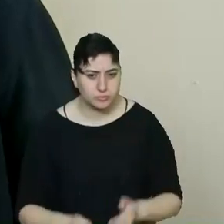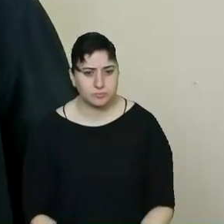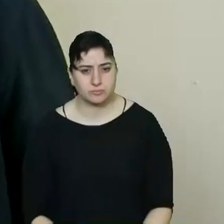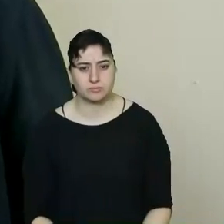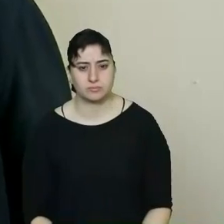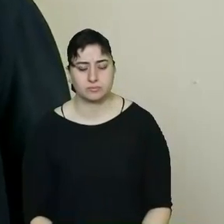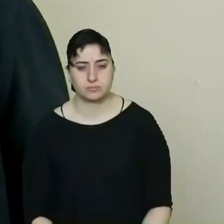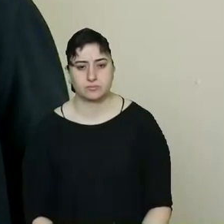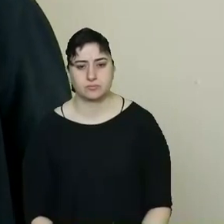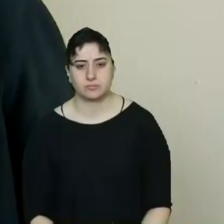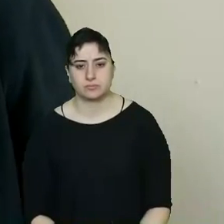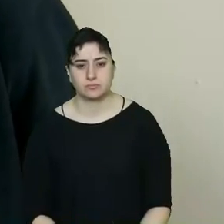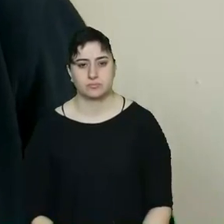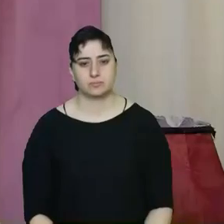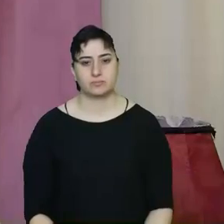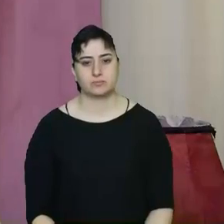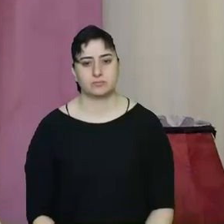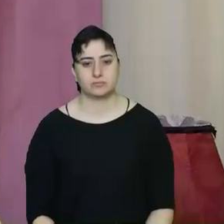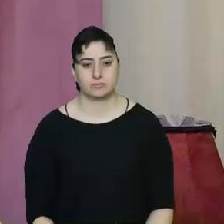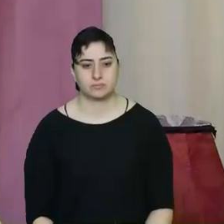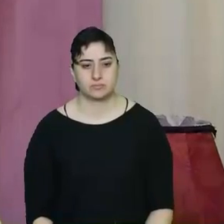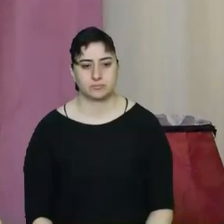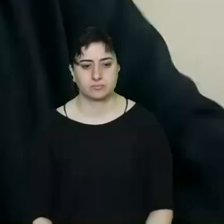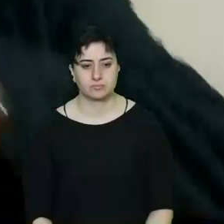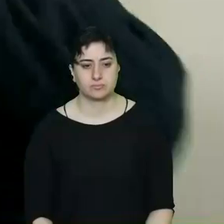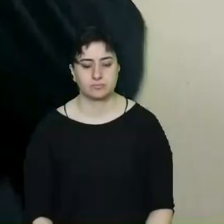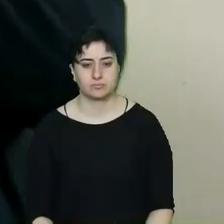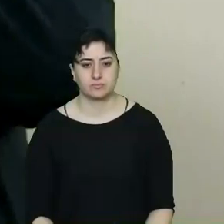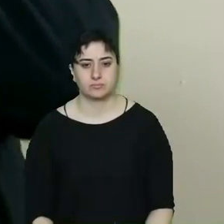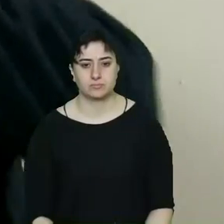hayretler içinde avucuyla ağzını kapatarak başını ellerin arasına aldı.